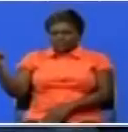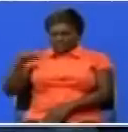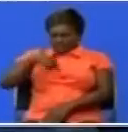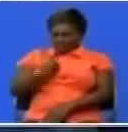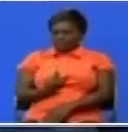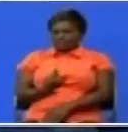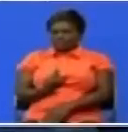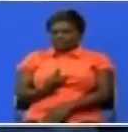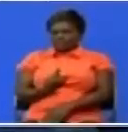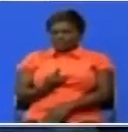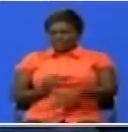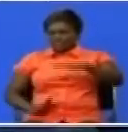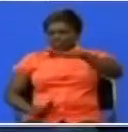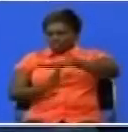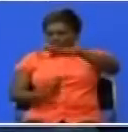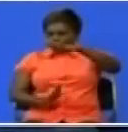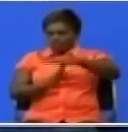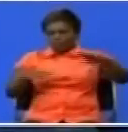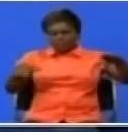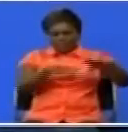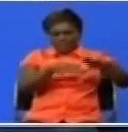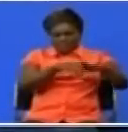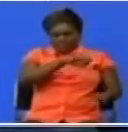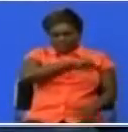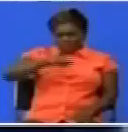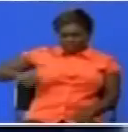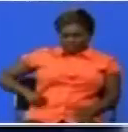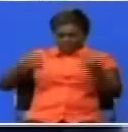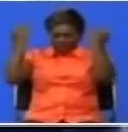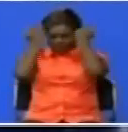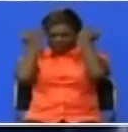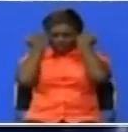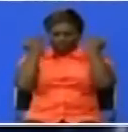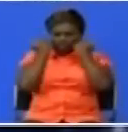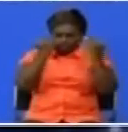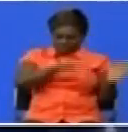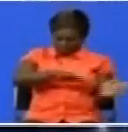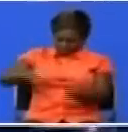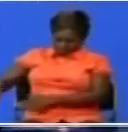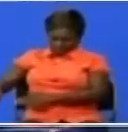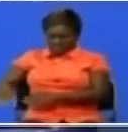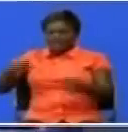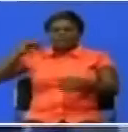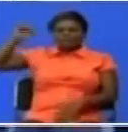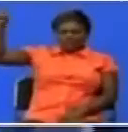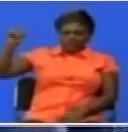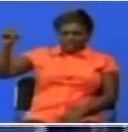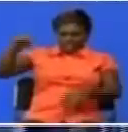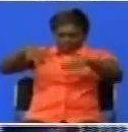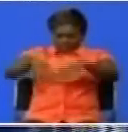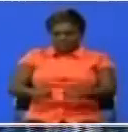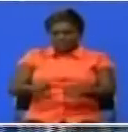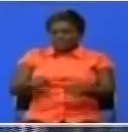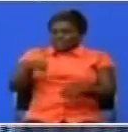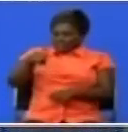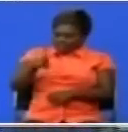me, the senior member of the Supreme Court. Kando na hilo, zipo siasa za urithi wake,